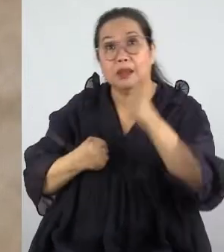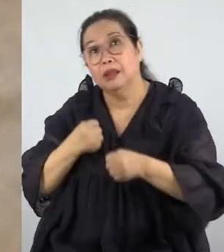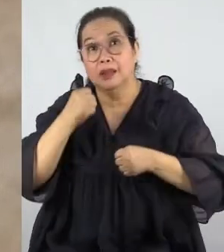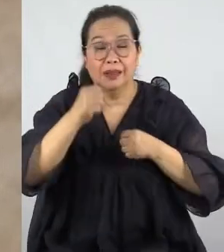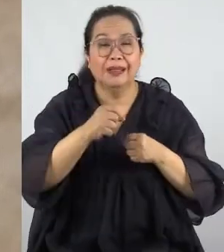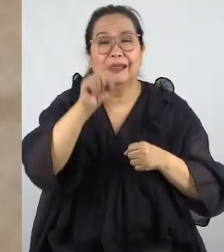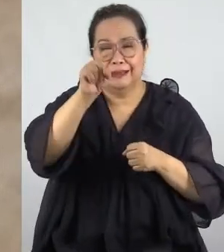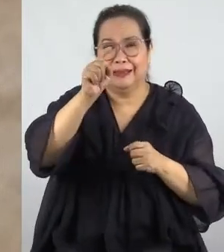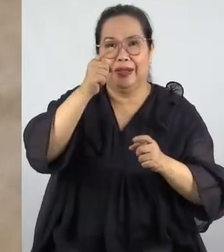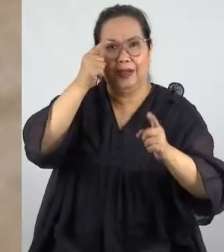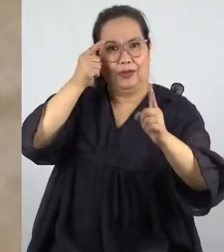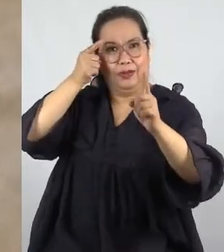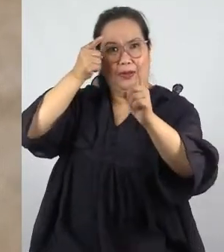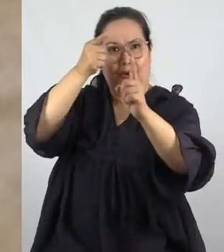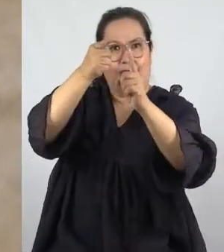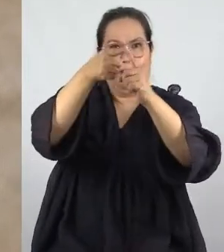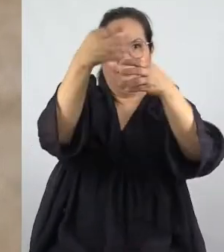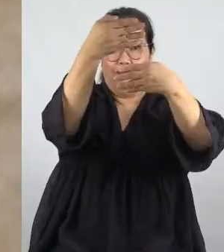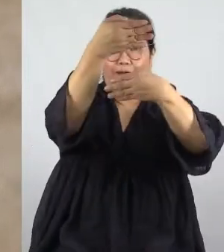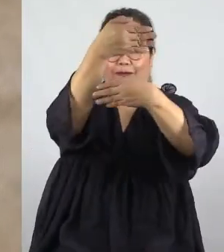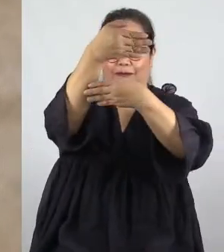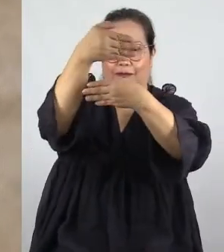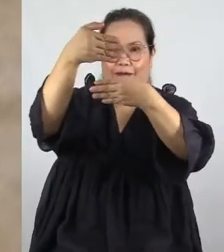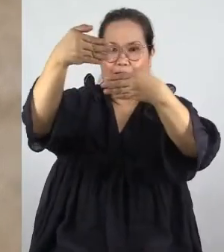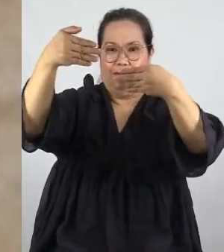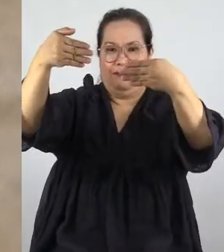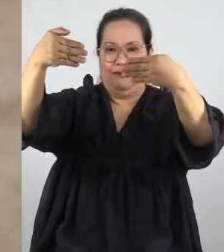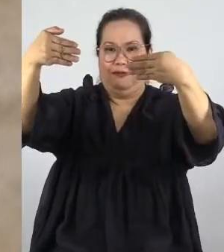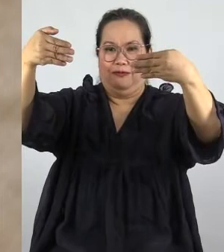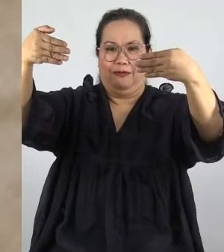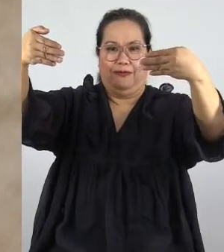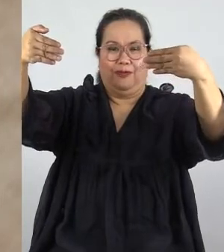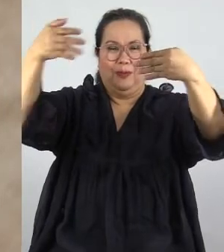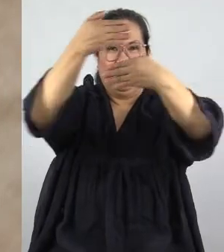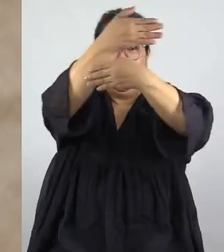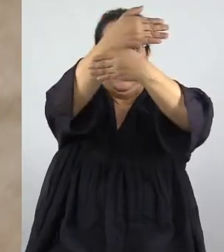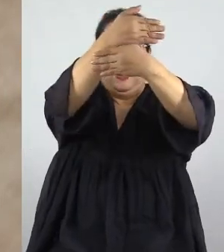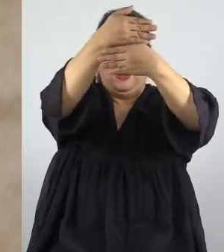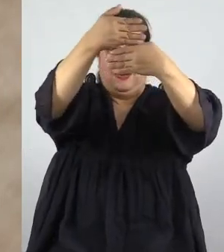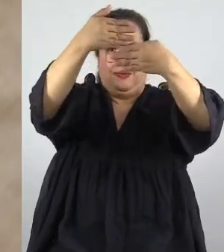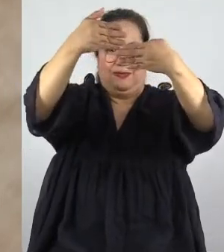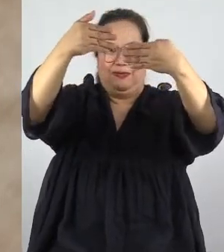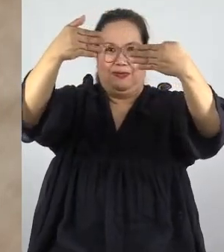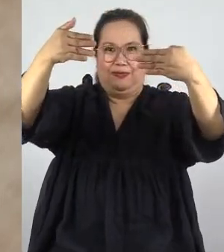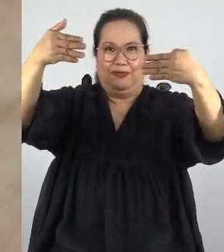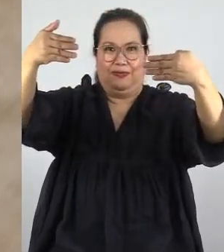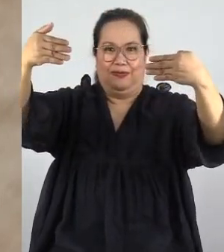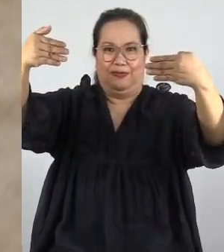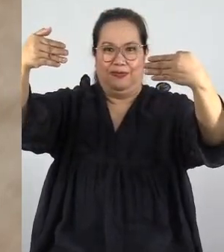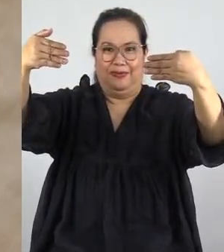Kailangan meron tayong finish line. Di ba? Lahat ng karera may finish line.